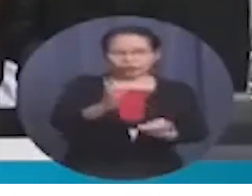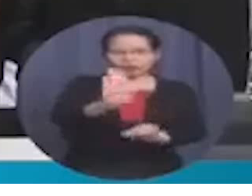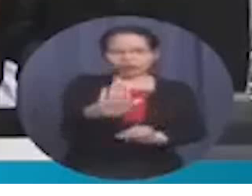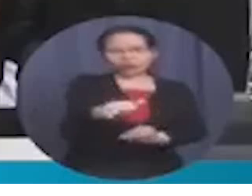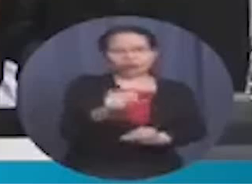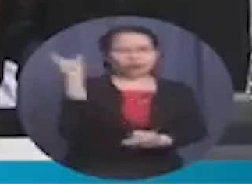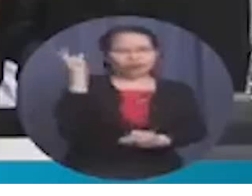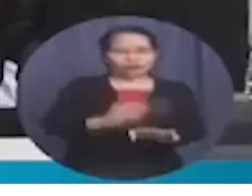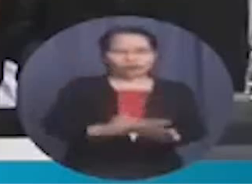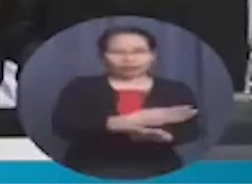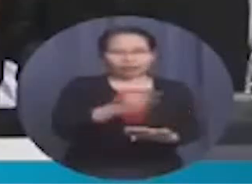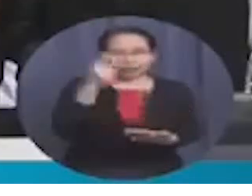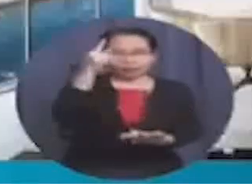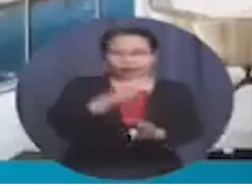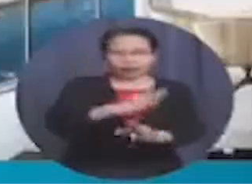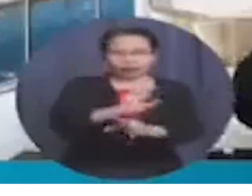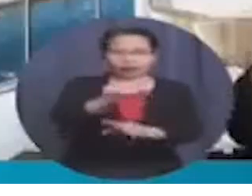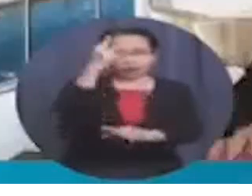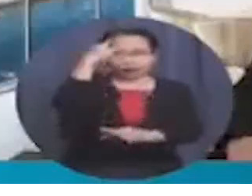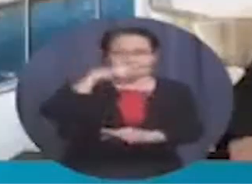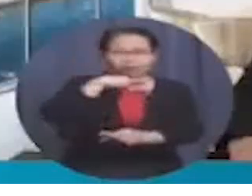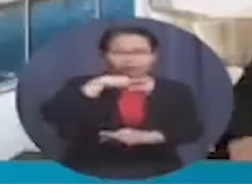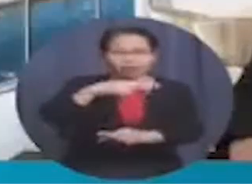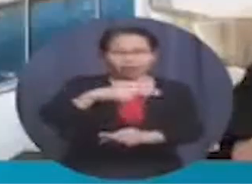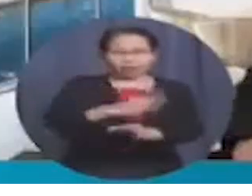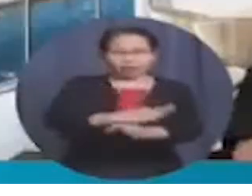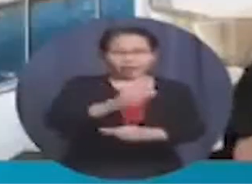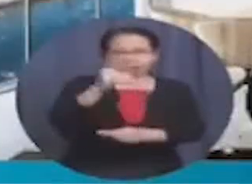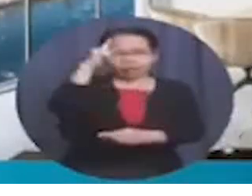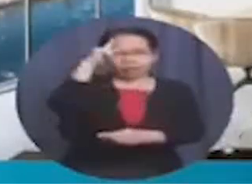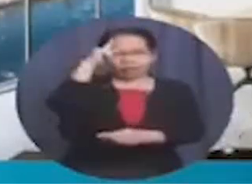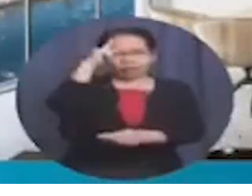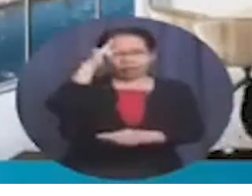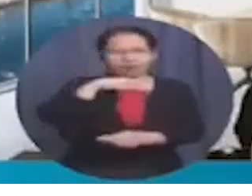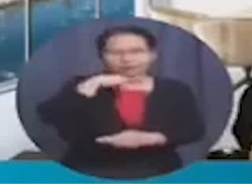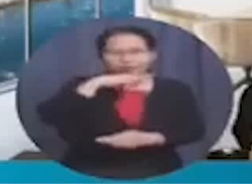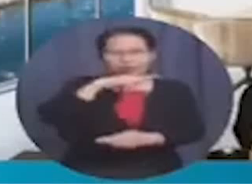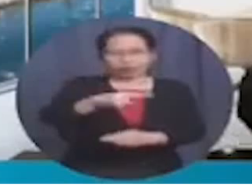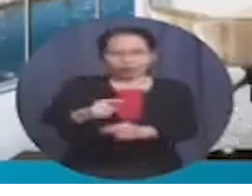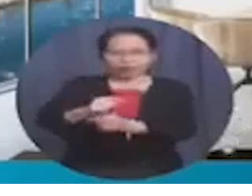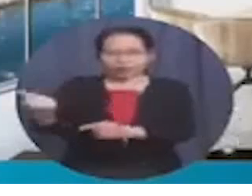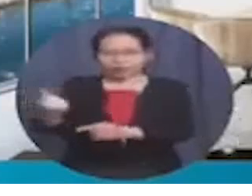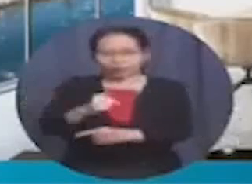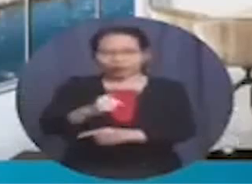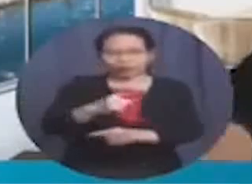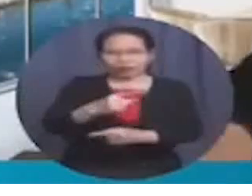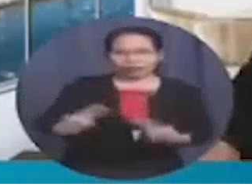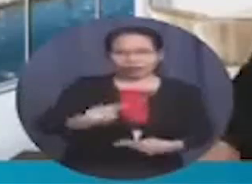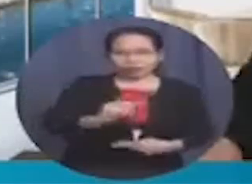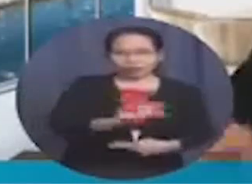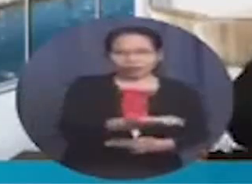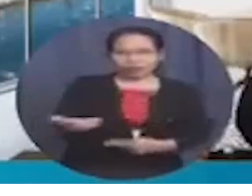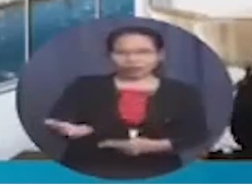pagka iniayos mo yung isip mo, hindi ka kakampi kahit kangino, sasabihin ng puso mo, tama ang sinasabi